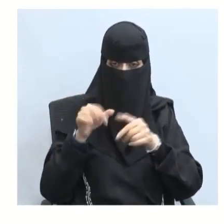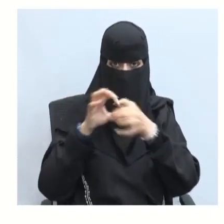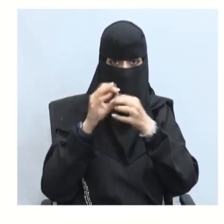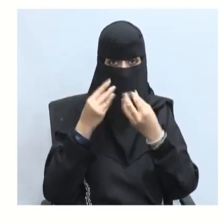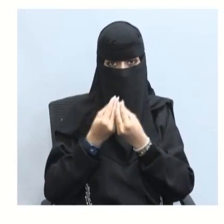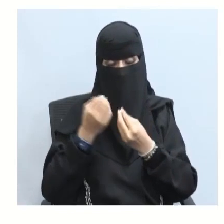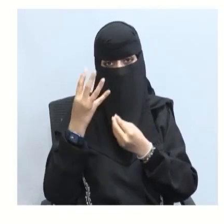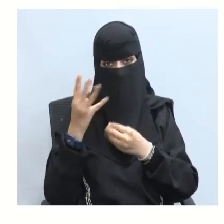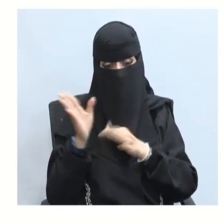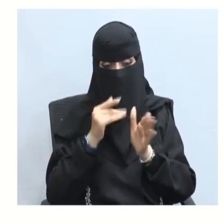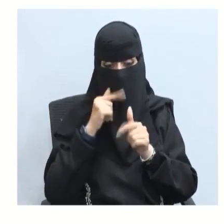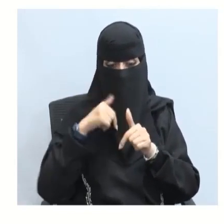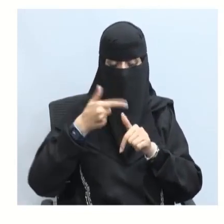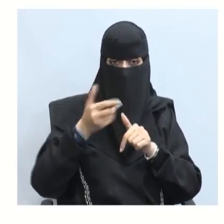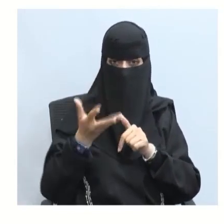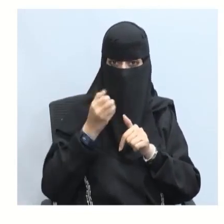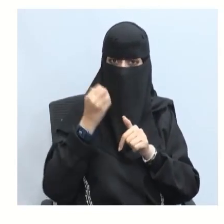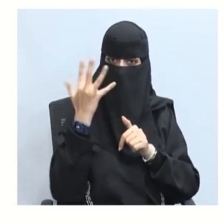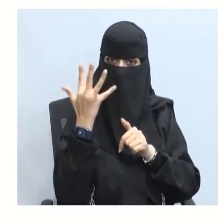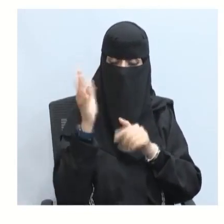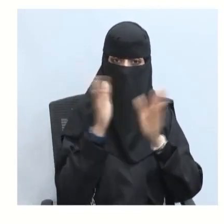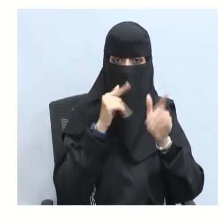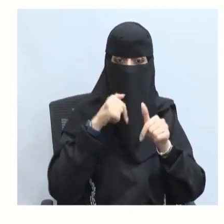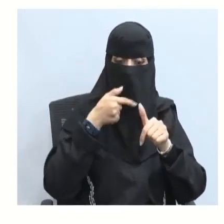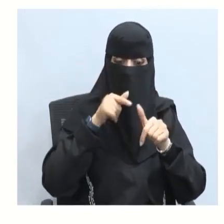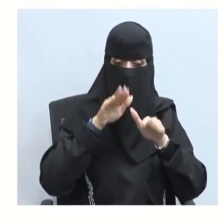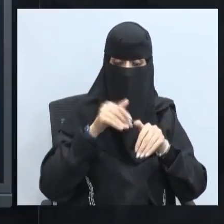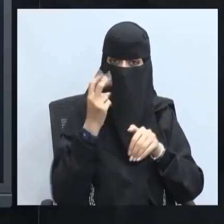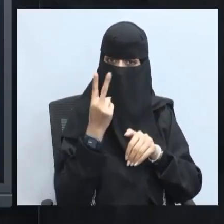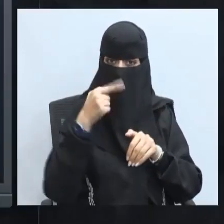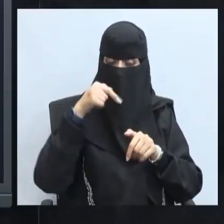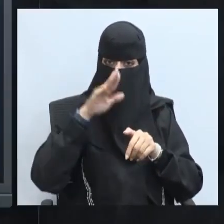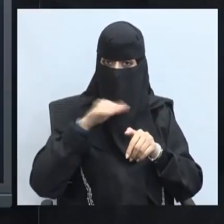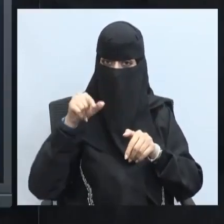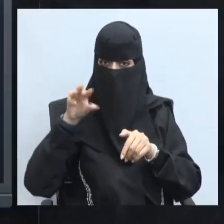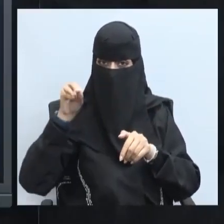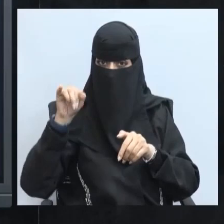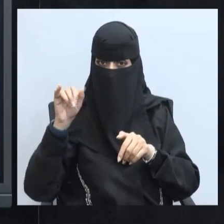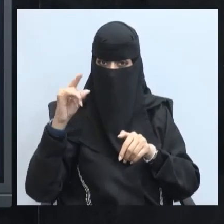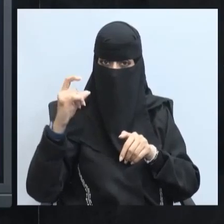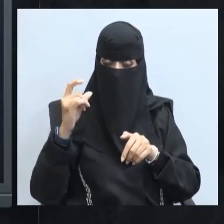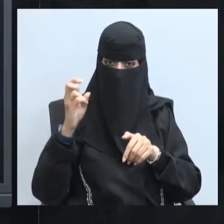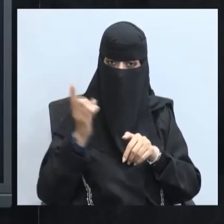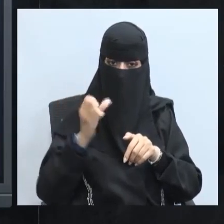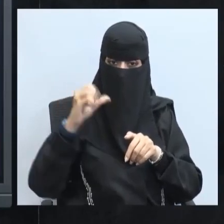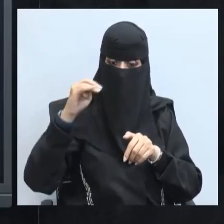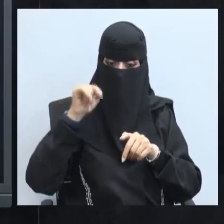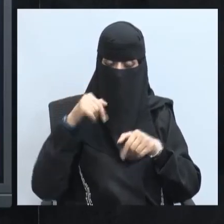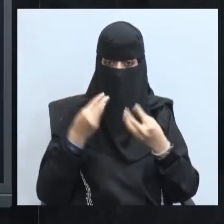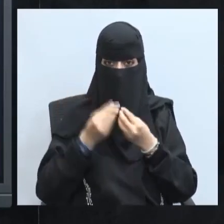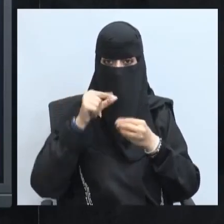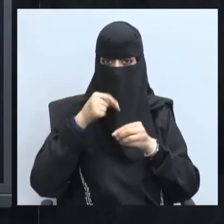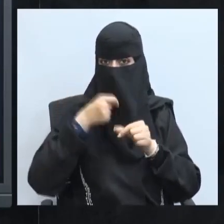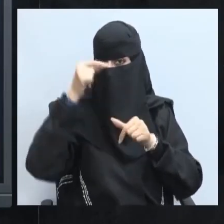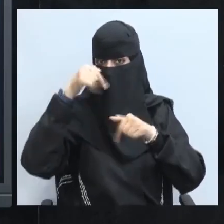مع الاربع ذرات كربون عندما تكون خمسه سيكون 12 ذره هيدروجين مرتبطه معها صف كل